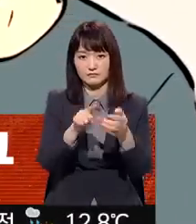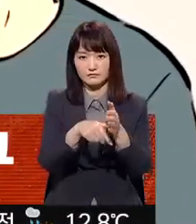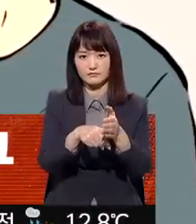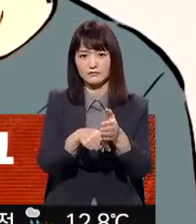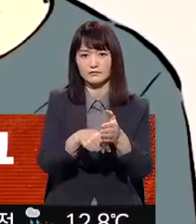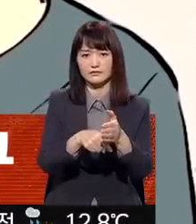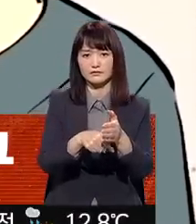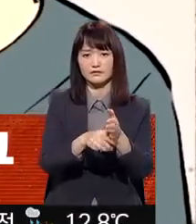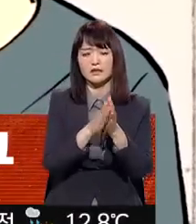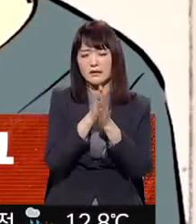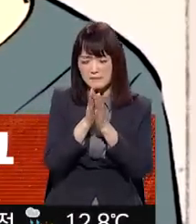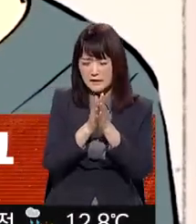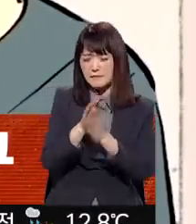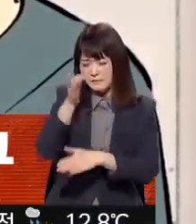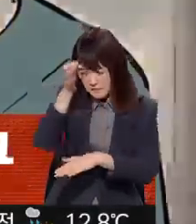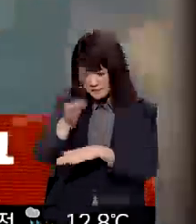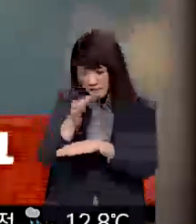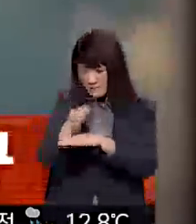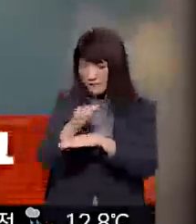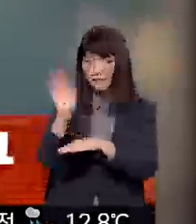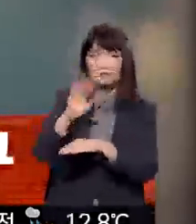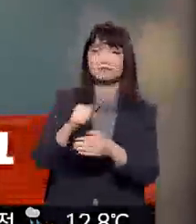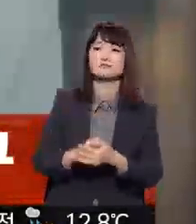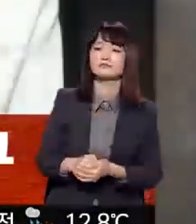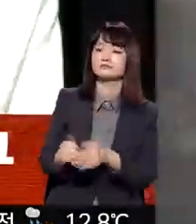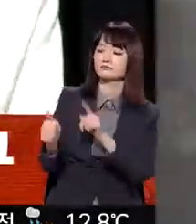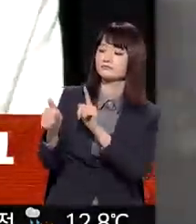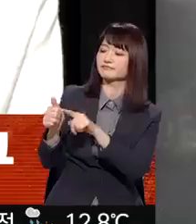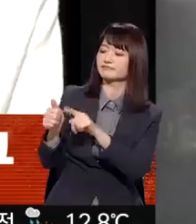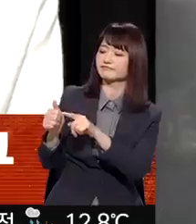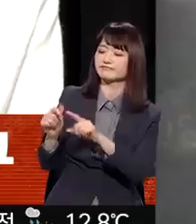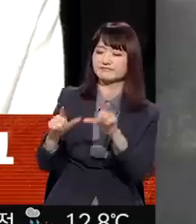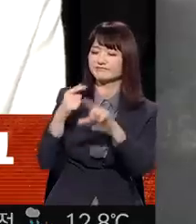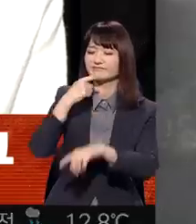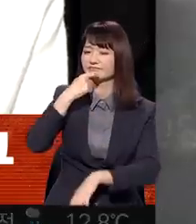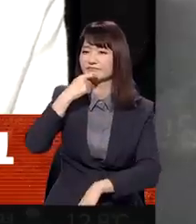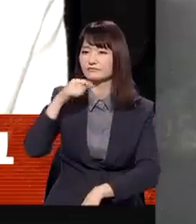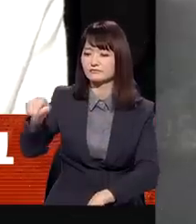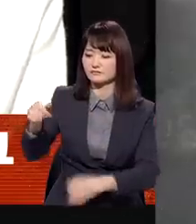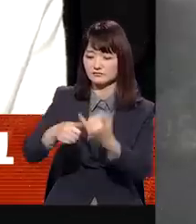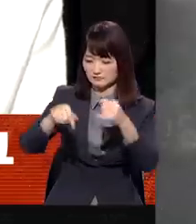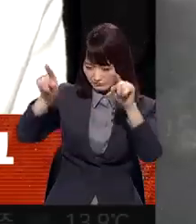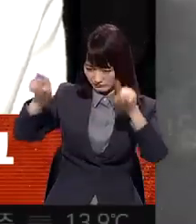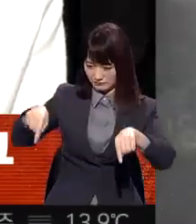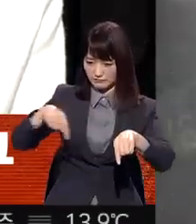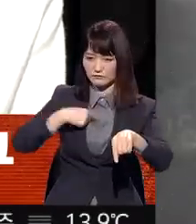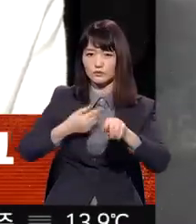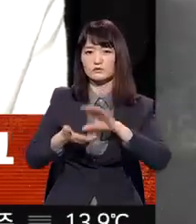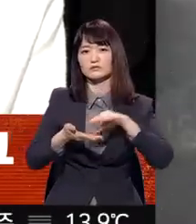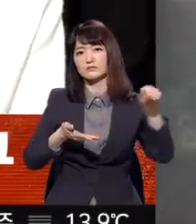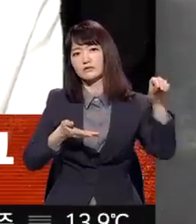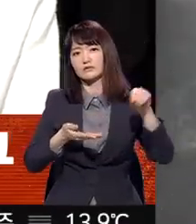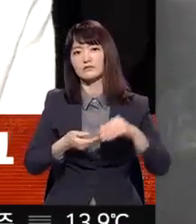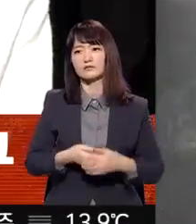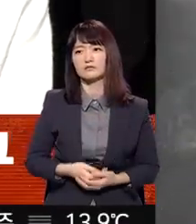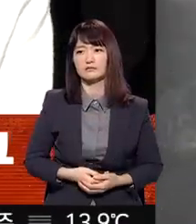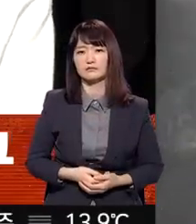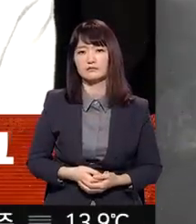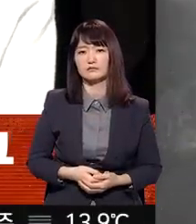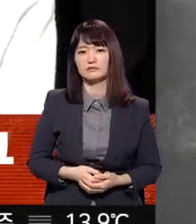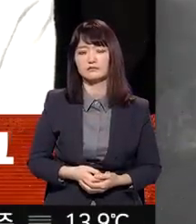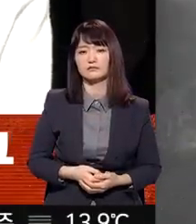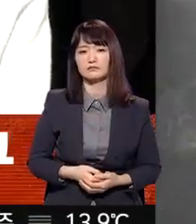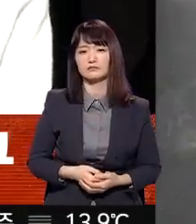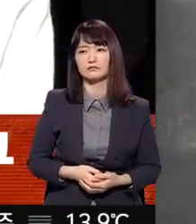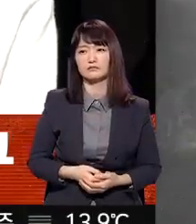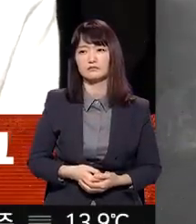여보 미안해 나 용서해줘가 돼야 되는데 네. 나 너랑 살기 싫어하면서 야 이혼하면서 자기가 나갔어요. 네, 그러니까 지금